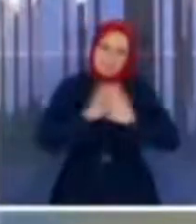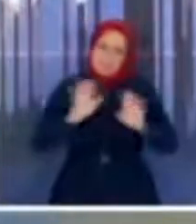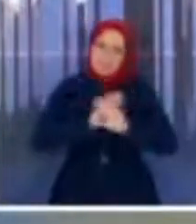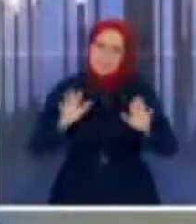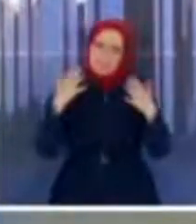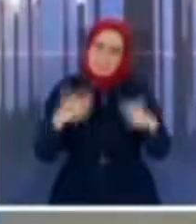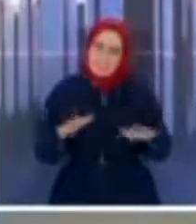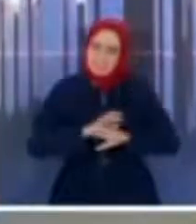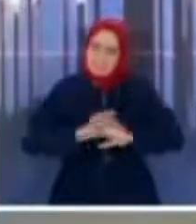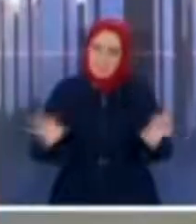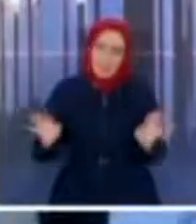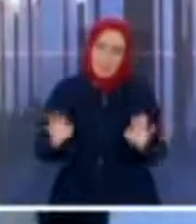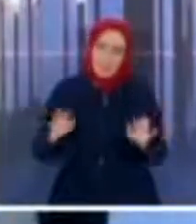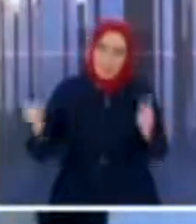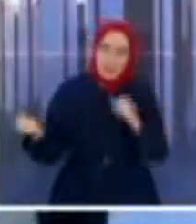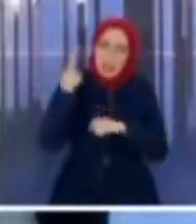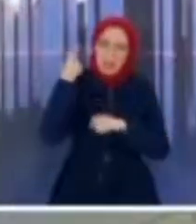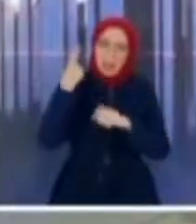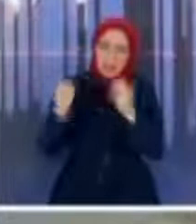حاجه. نتذكر في